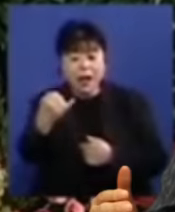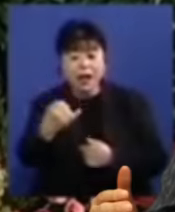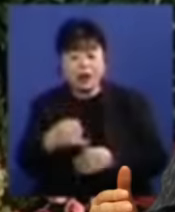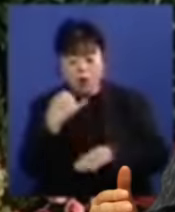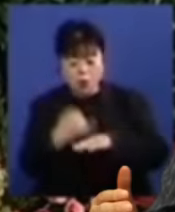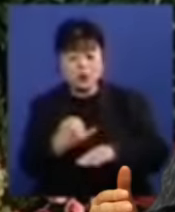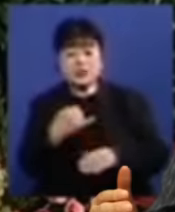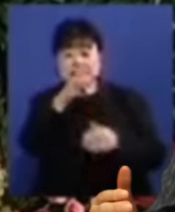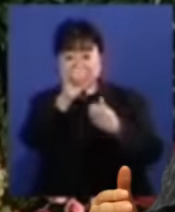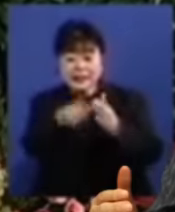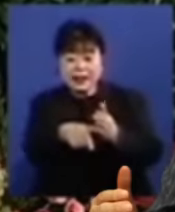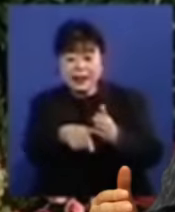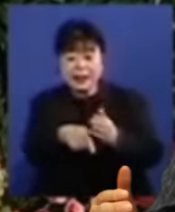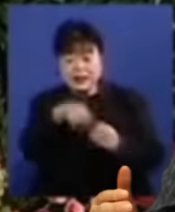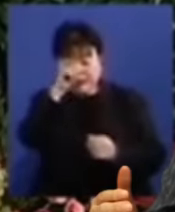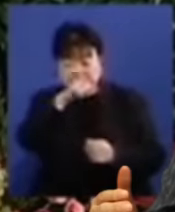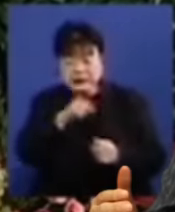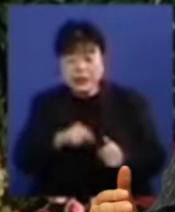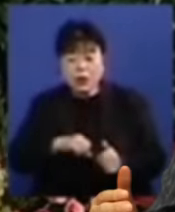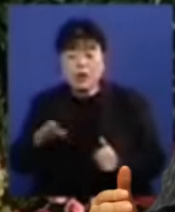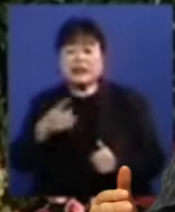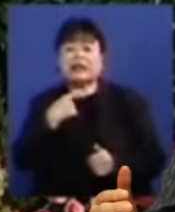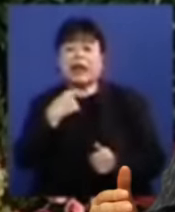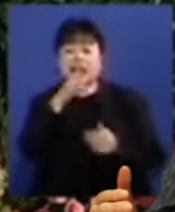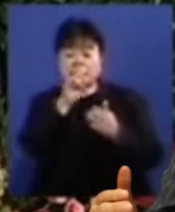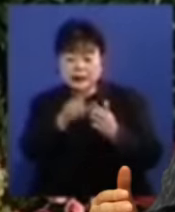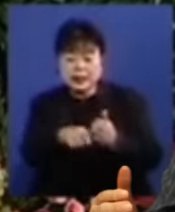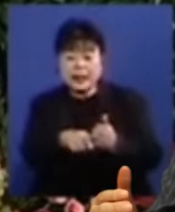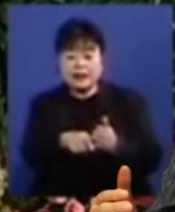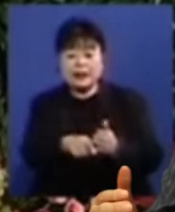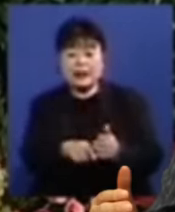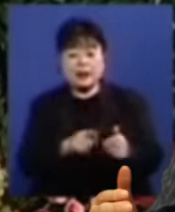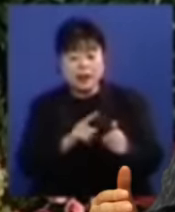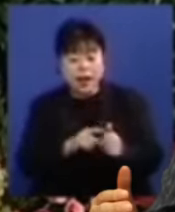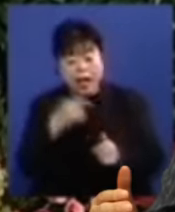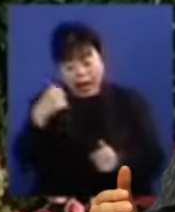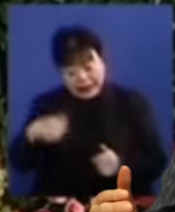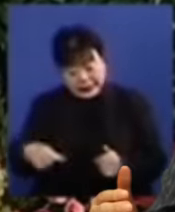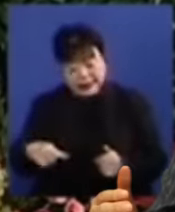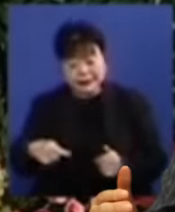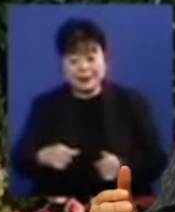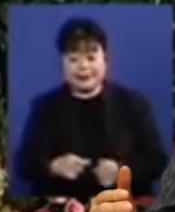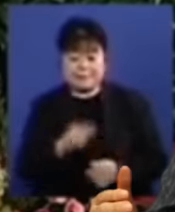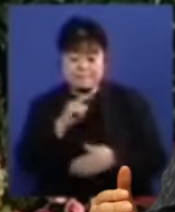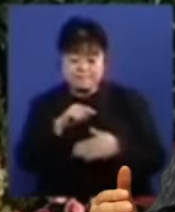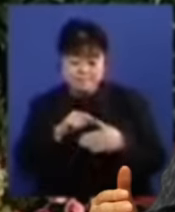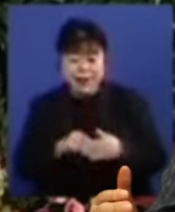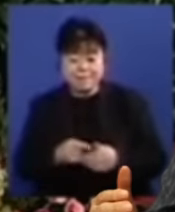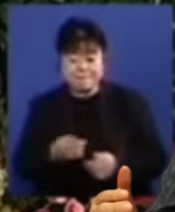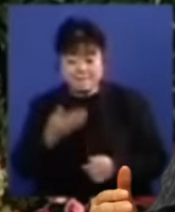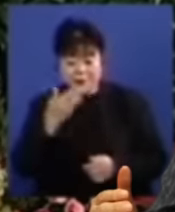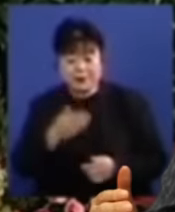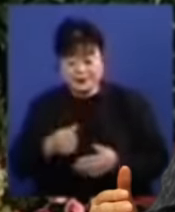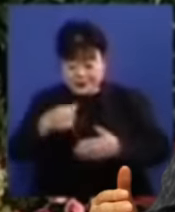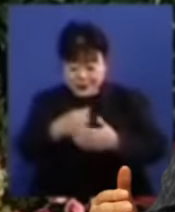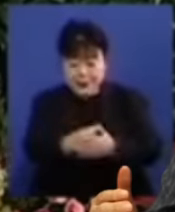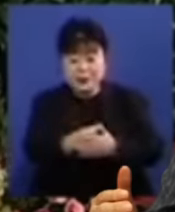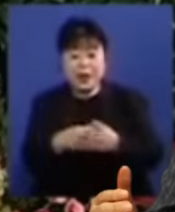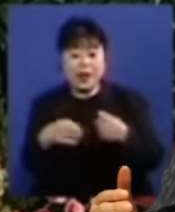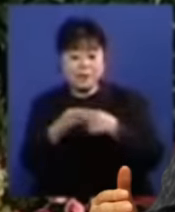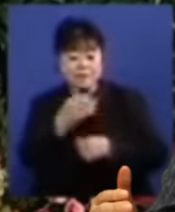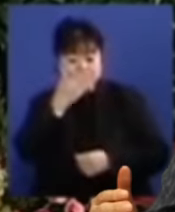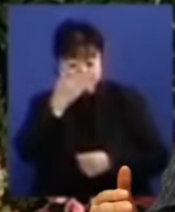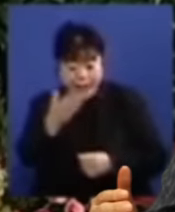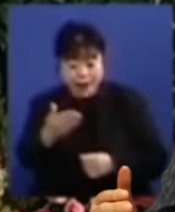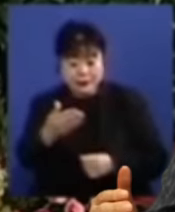꼴찌를 하면서 흑인이라고 따돌림을 당할 때도 벤, 너는 마음만 먹으면 할 수